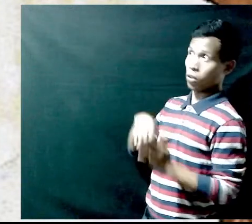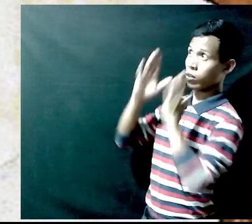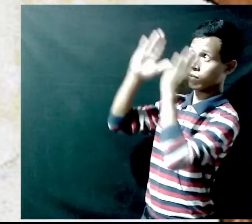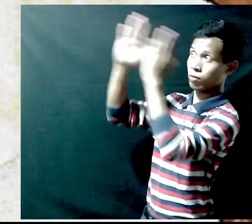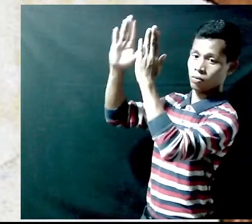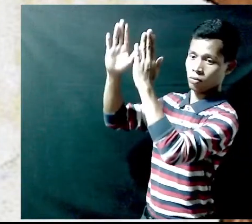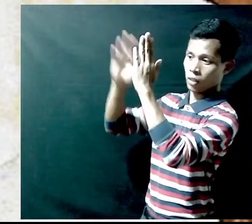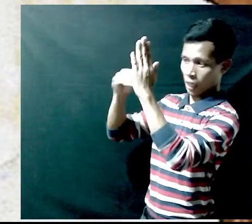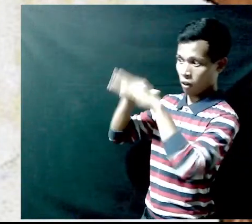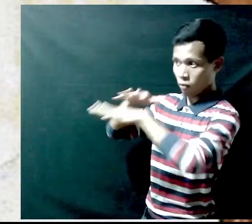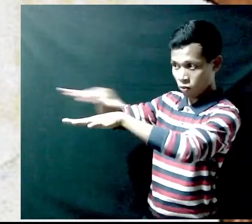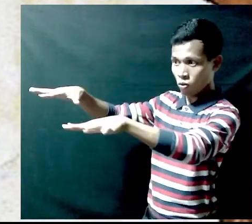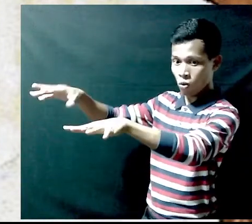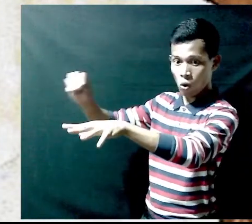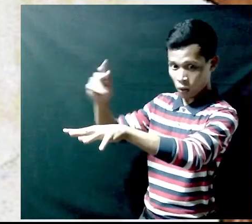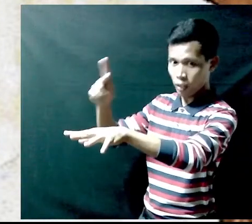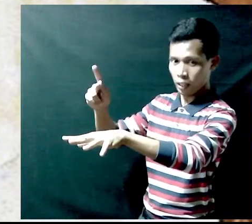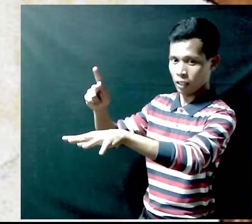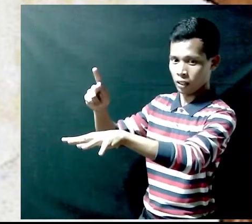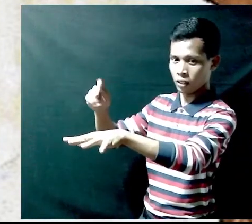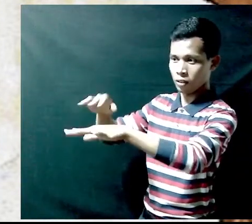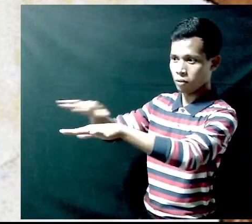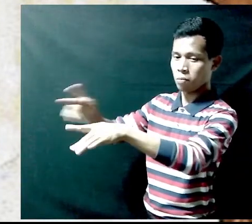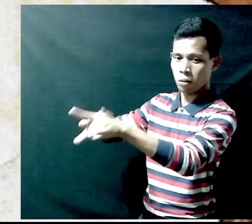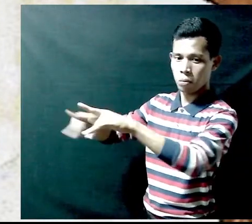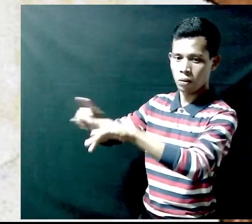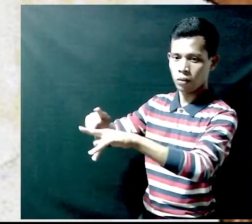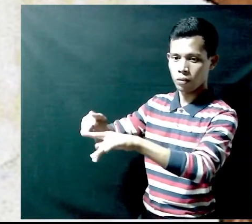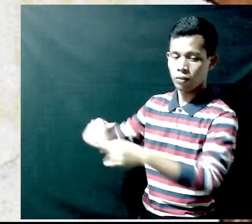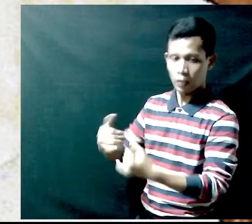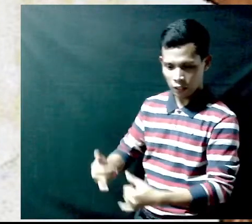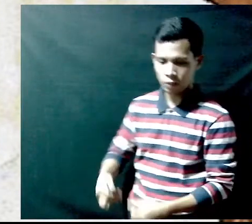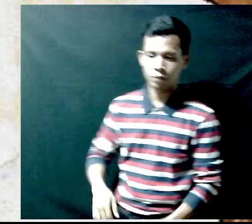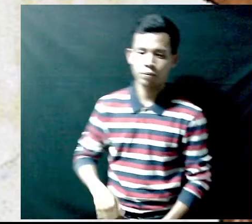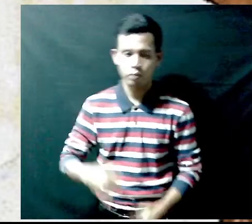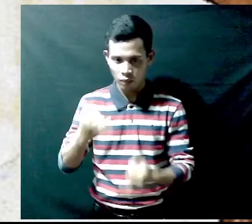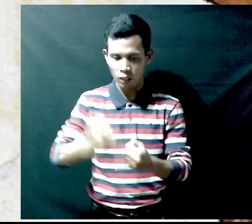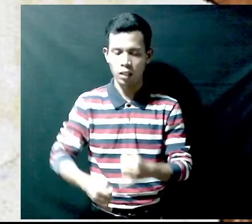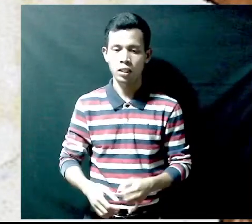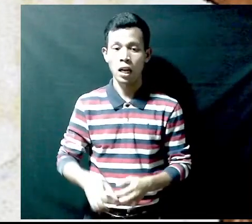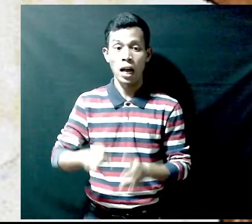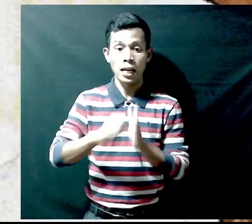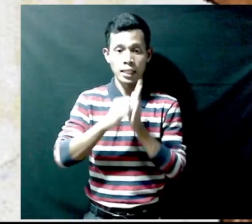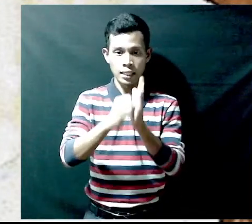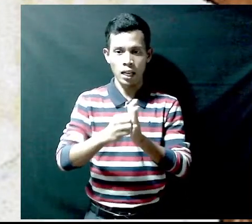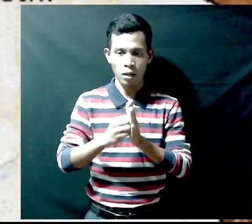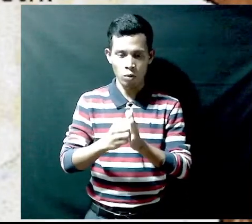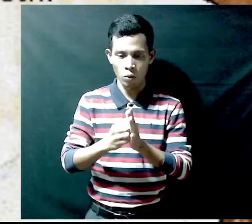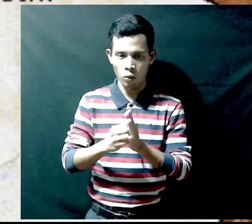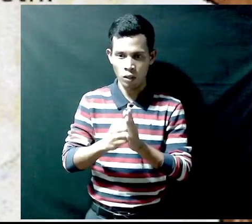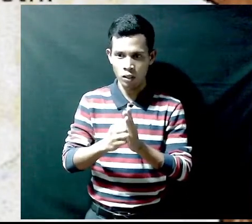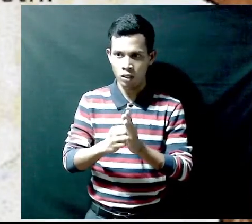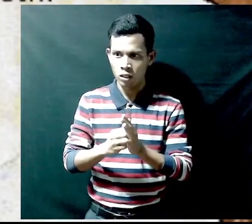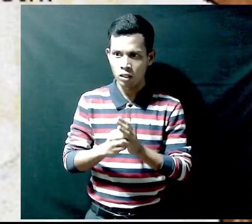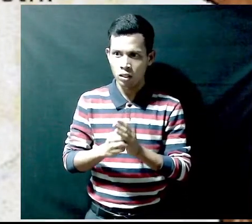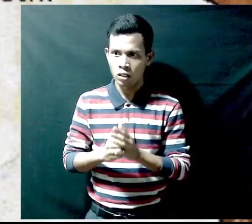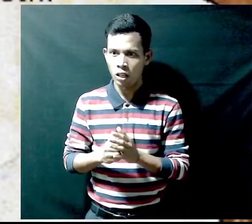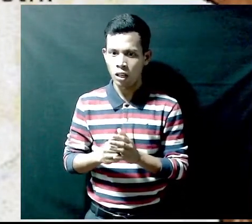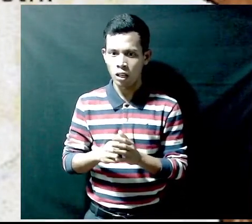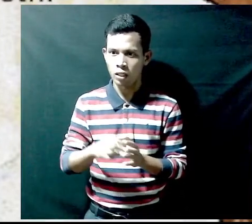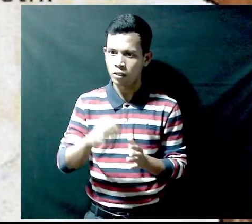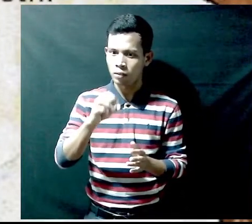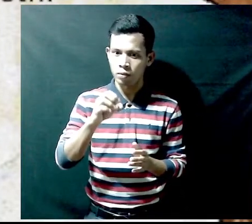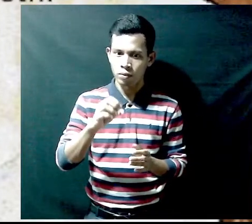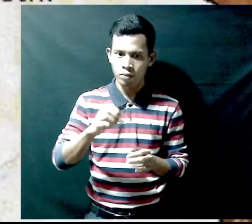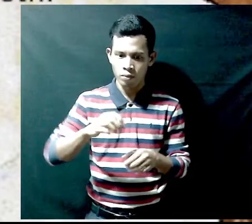finally and last, Samuel was sensitive to the call of God. Kaya pala siya ginamit ni Lord, he was sensitive to the call.